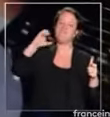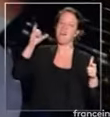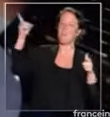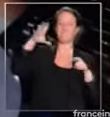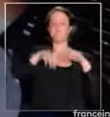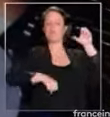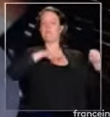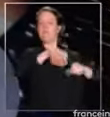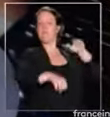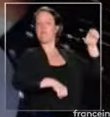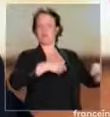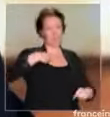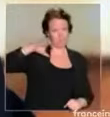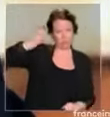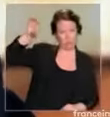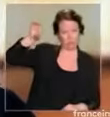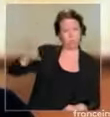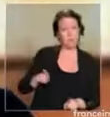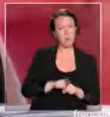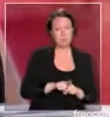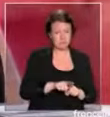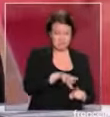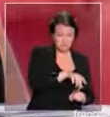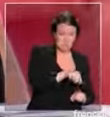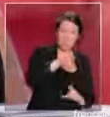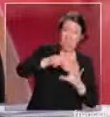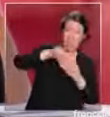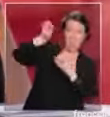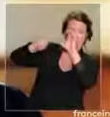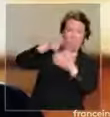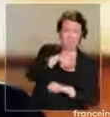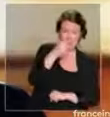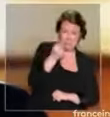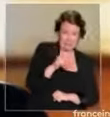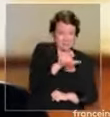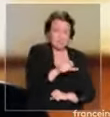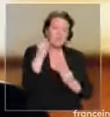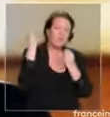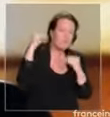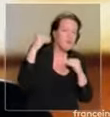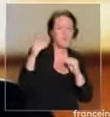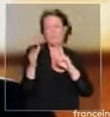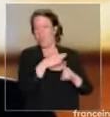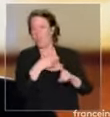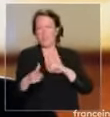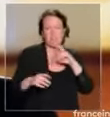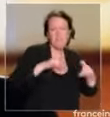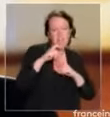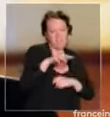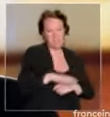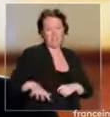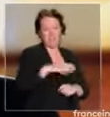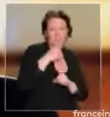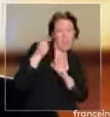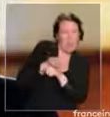bas c'est à dire les délinquants et les criminels 1 qui harcèlent les braves gens et qui il faut bien le dire pourrissent leur existence le